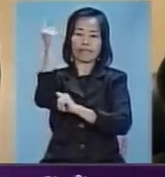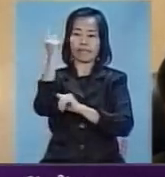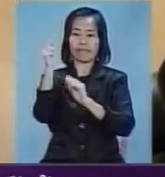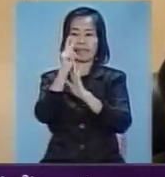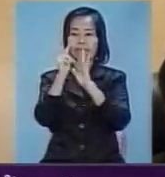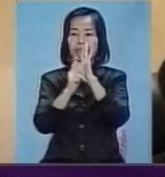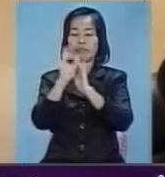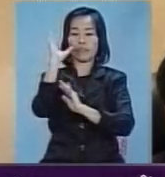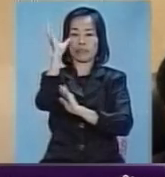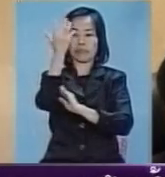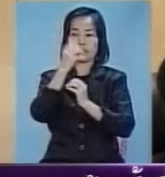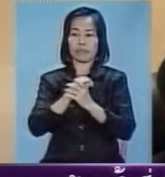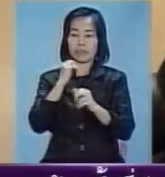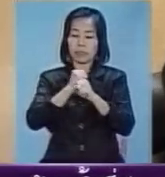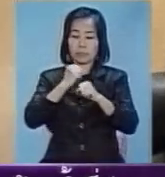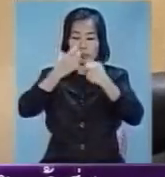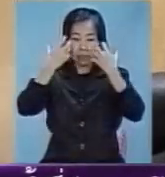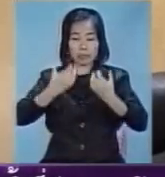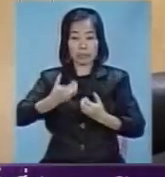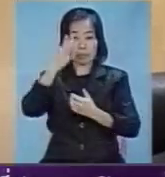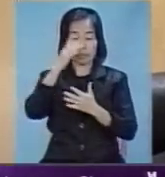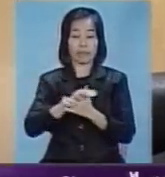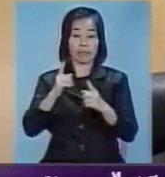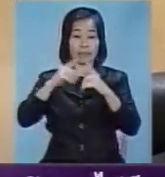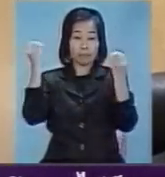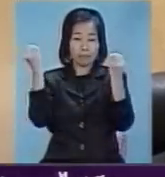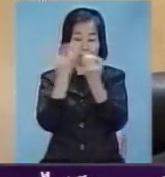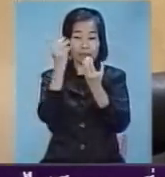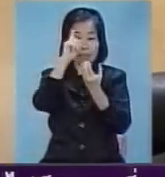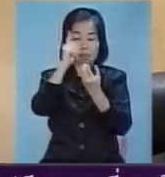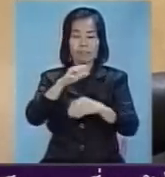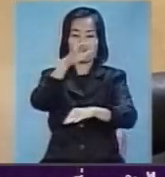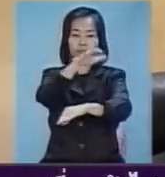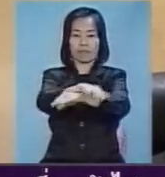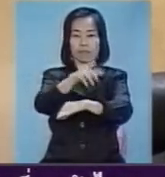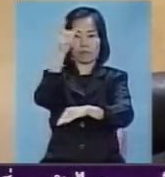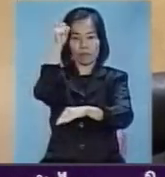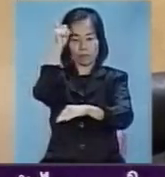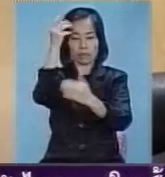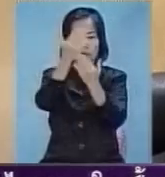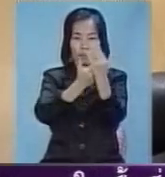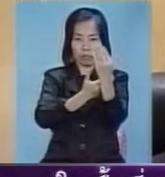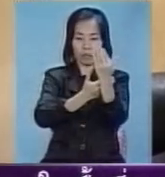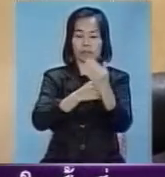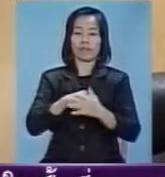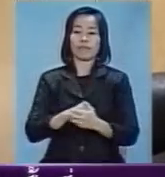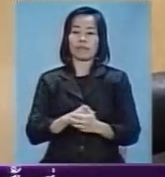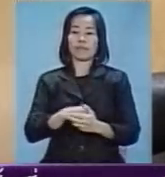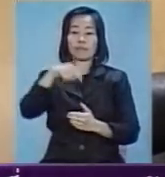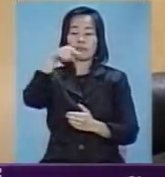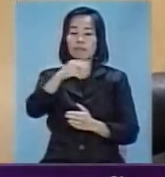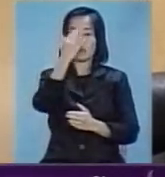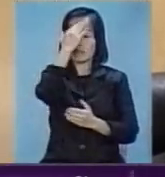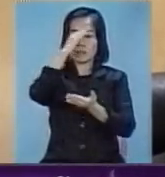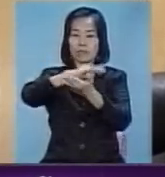อะไรที่รุนแรงเหตรุแรงมันไปเกิดทินวนครับสี่แย่ขอบกWillอนุษาวรีประชาธิปะไตหน้า